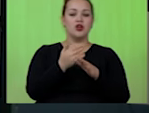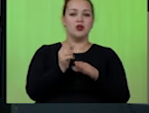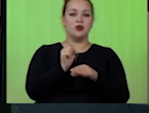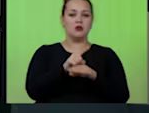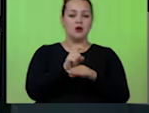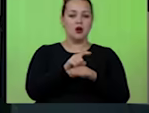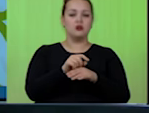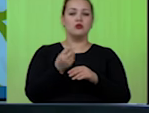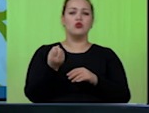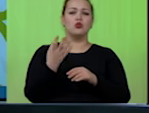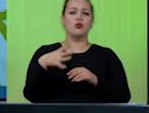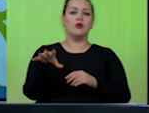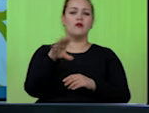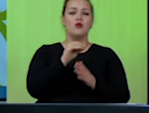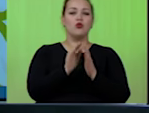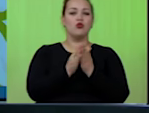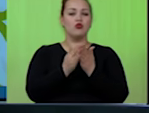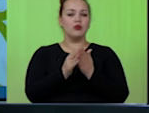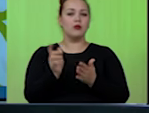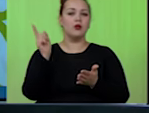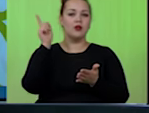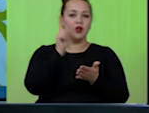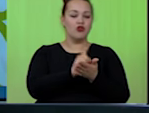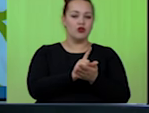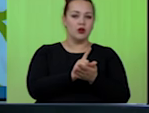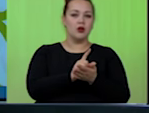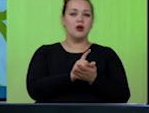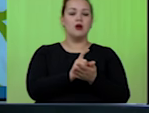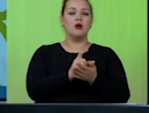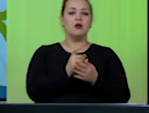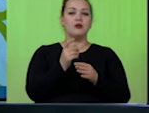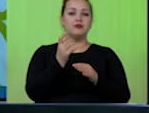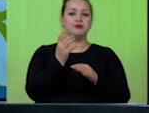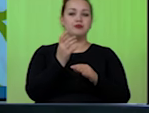Сколько всего учебников должны напечатать?